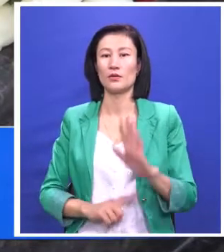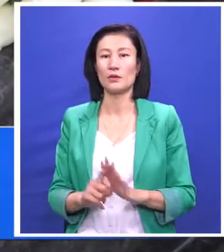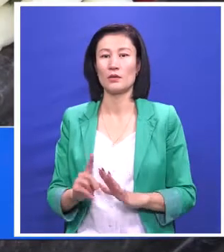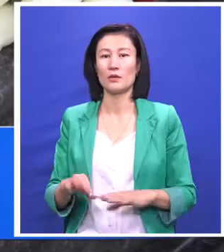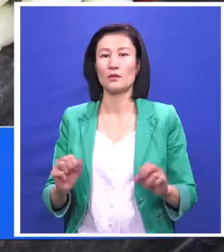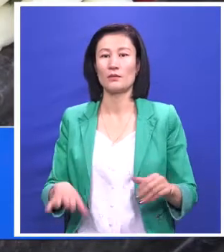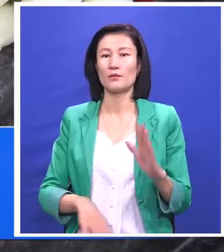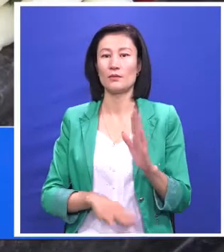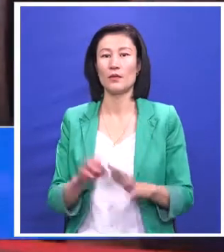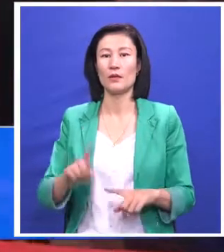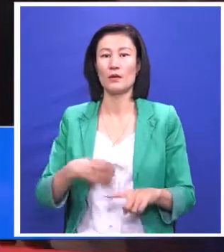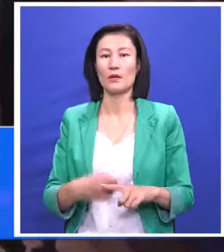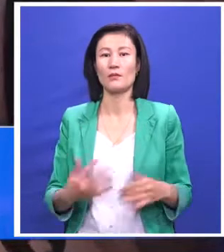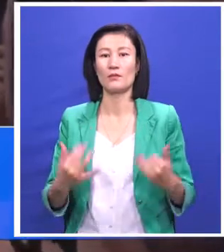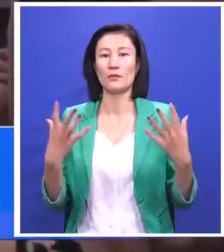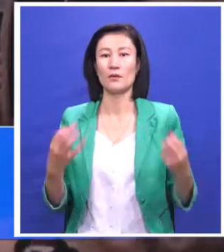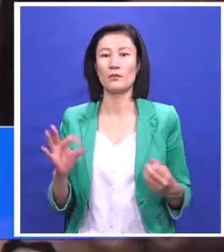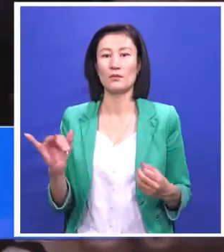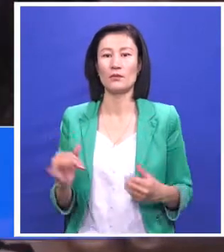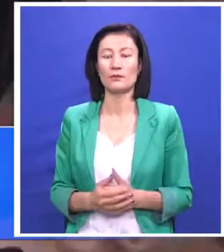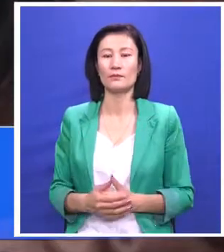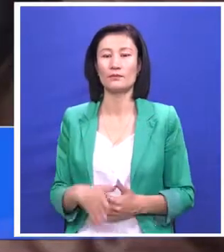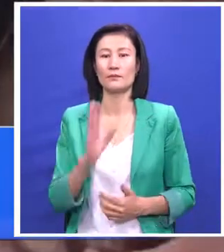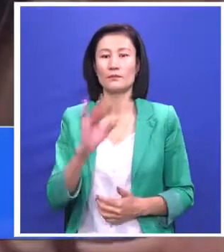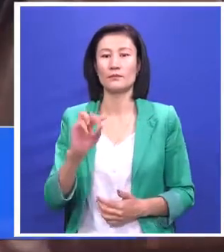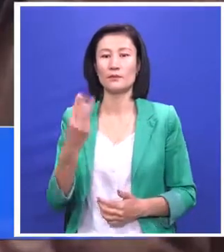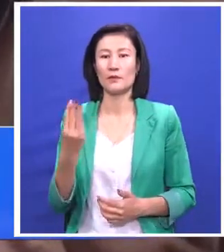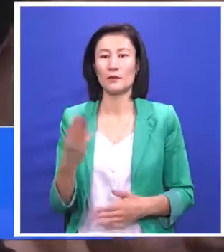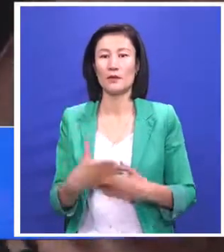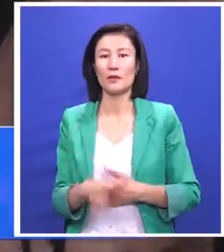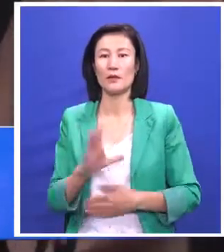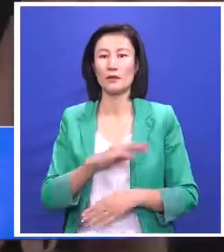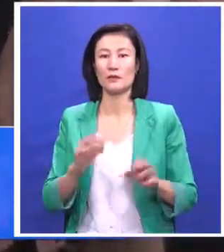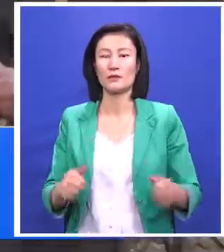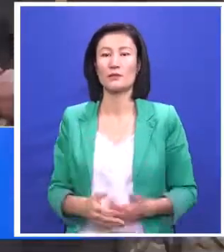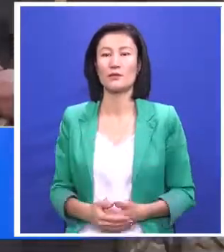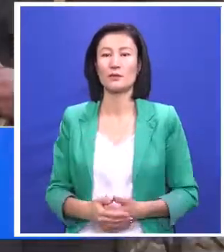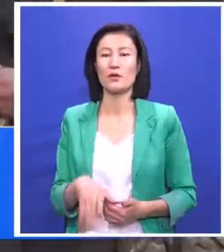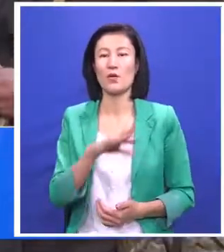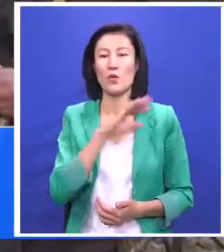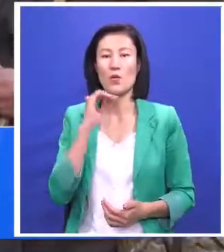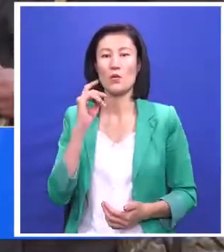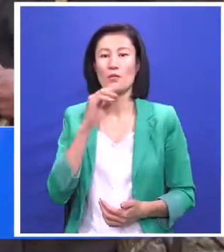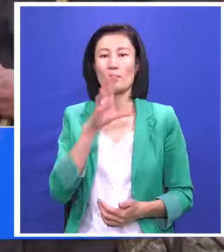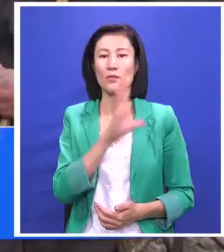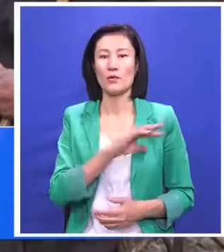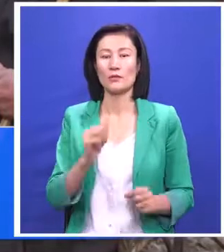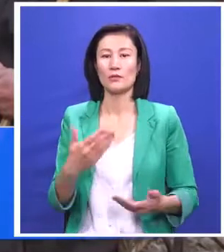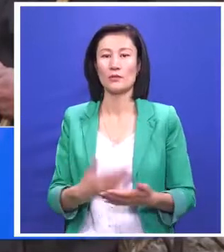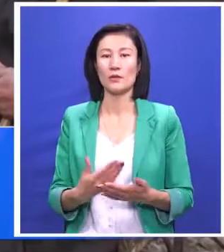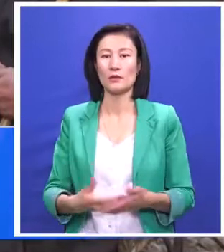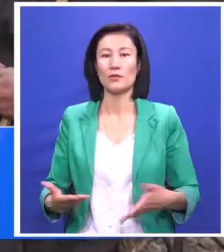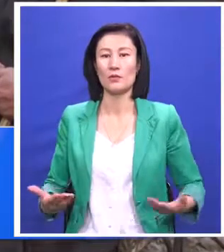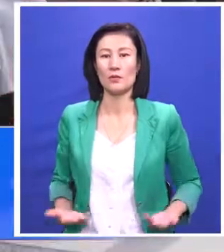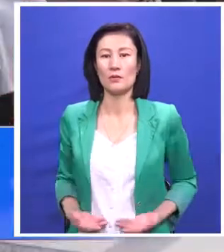шыңы биік. Бүгін Арда азаматқа арнап оқу ордасының алдына ескерткіш ашылды. Ашылуға келген көптің қарасы қалың. Өткені